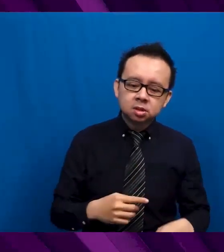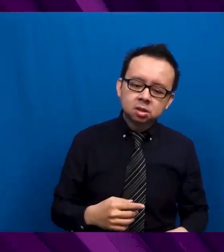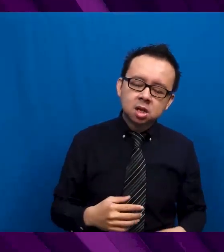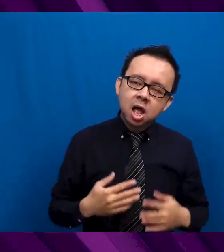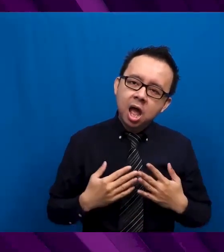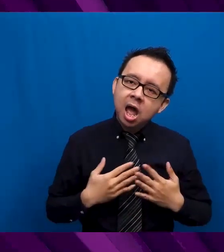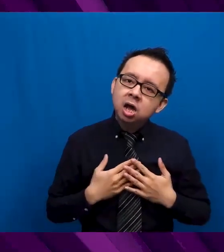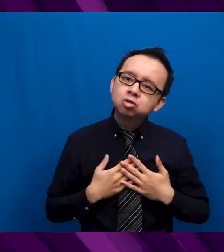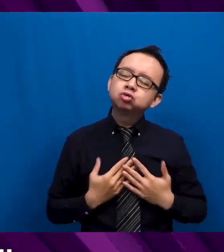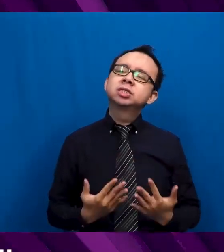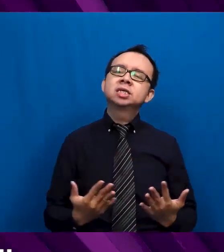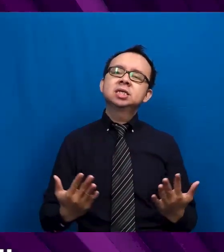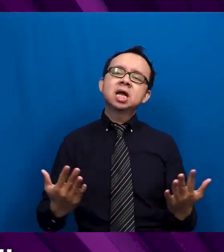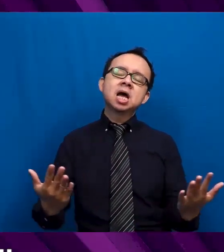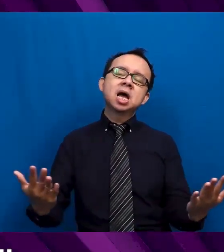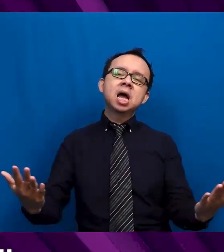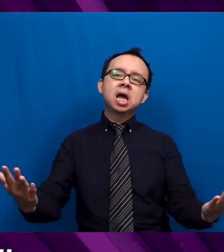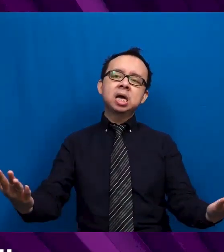Ku